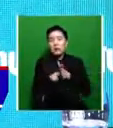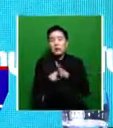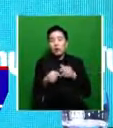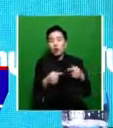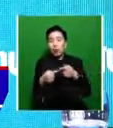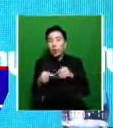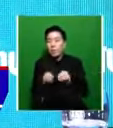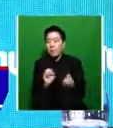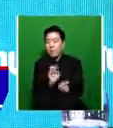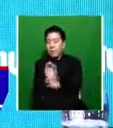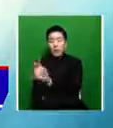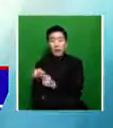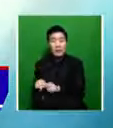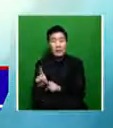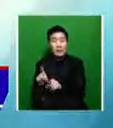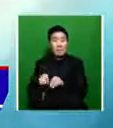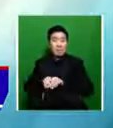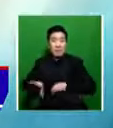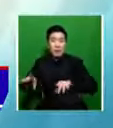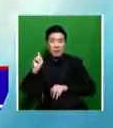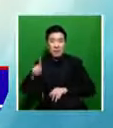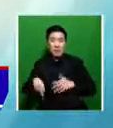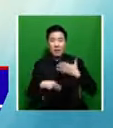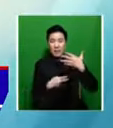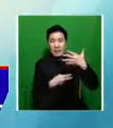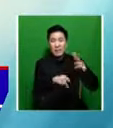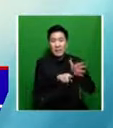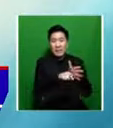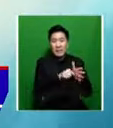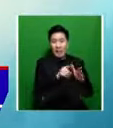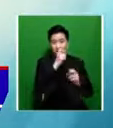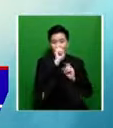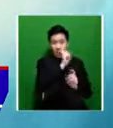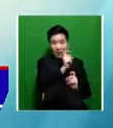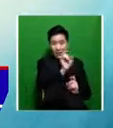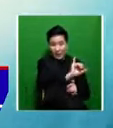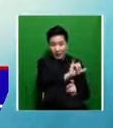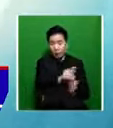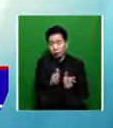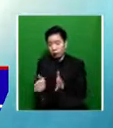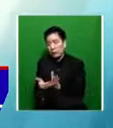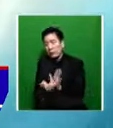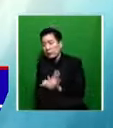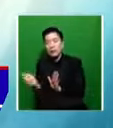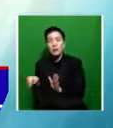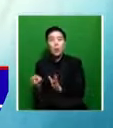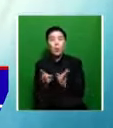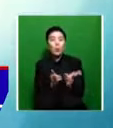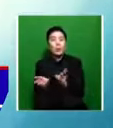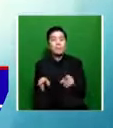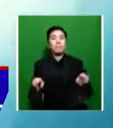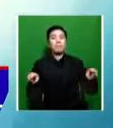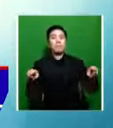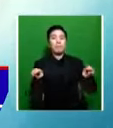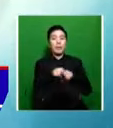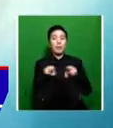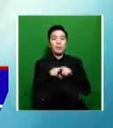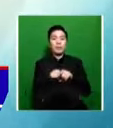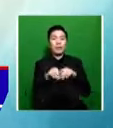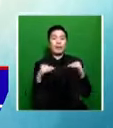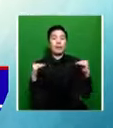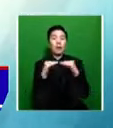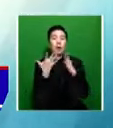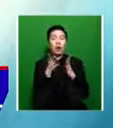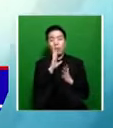องถึงแม้ว่าจะยังไม่ประกาศเป็นเขตโรคติดต่ออันตรายก็จะต้องใช้มาตรการเดียวกันนี้นะครับในการที่